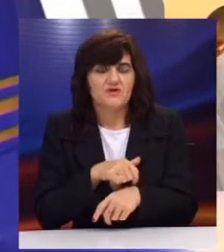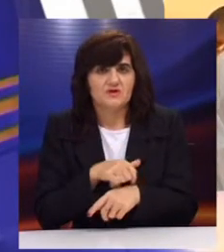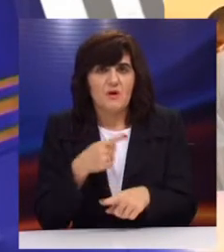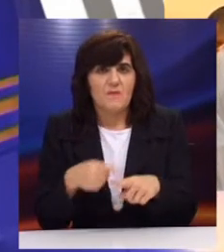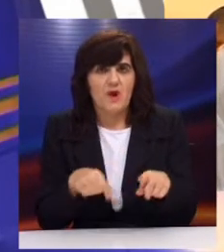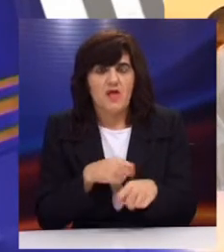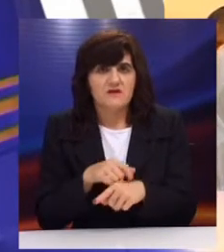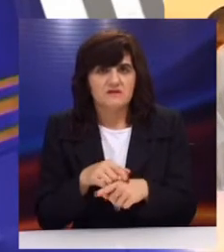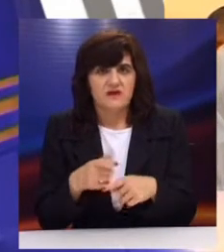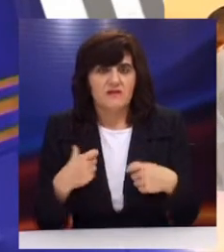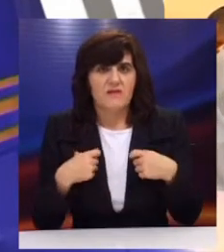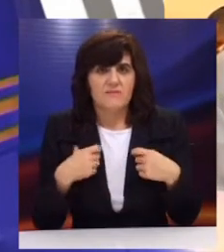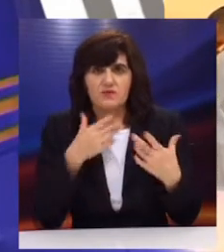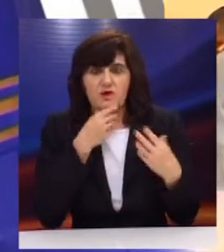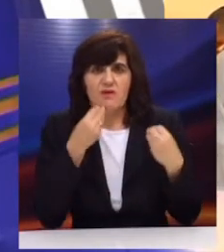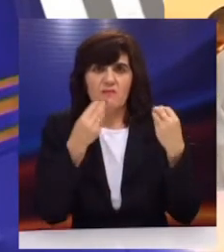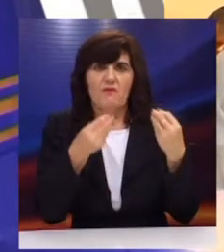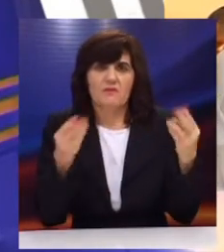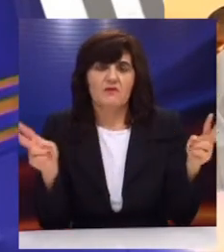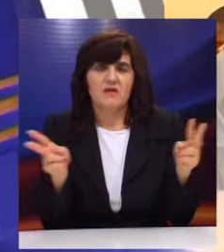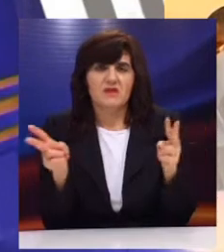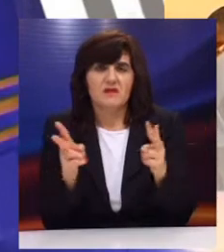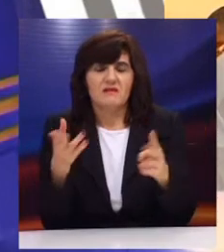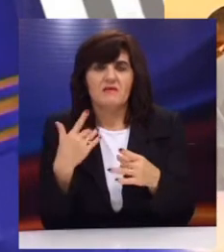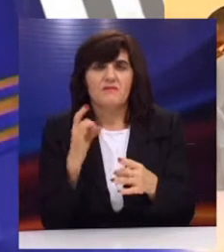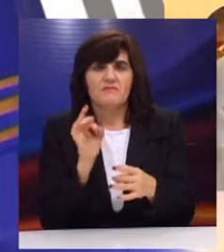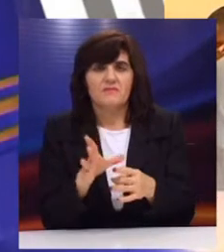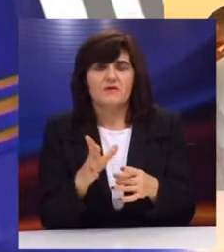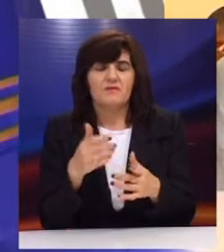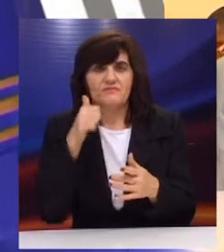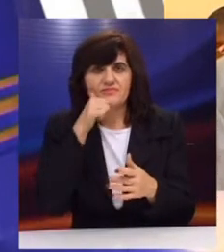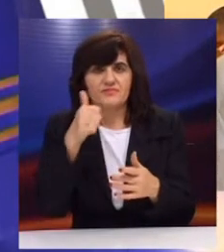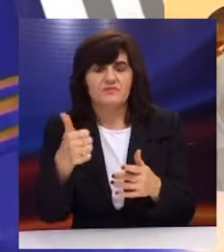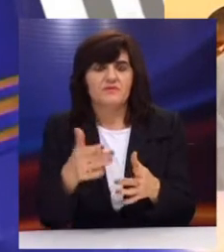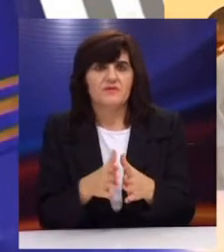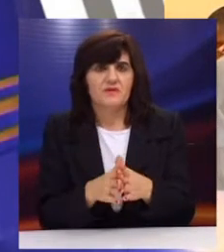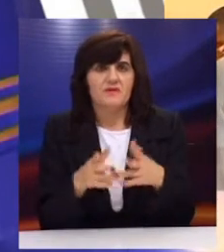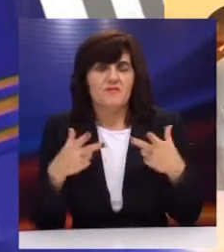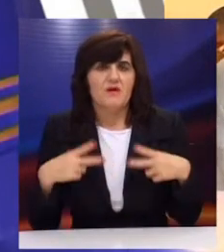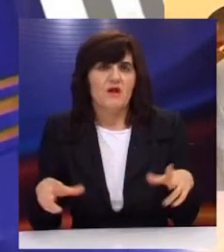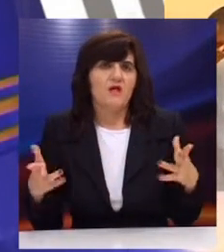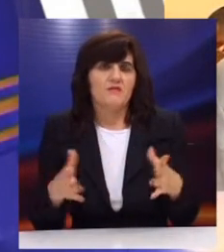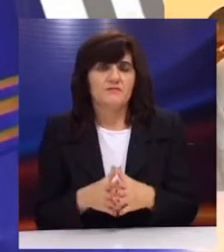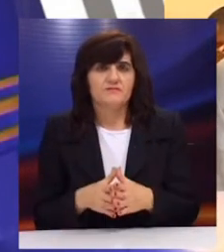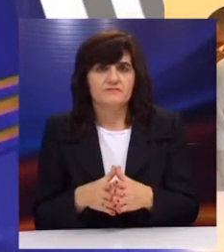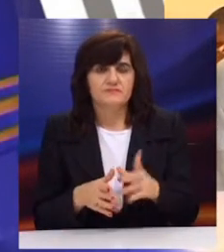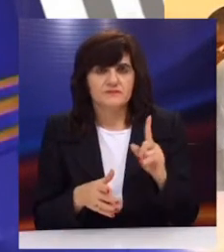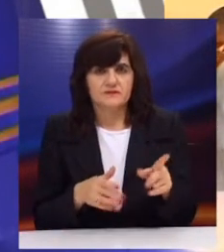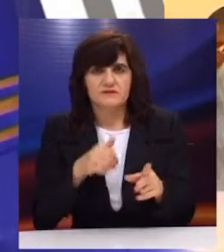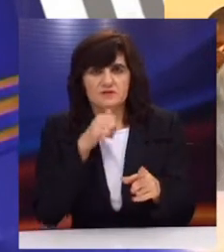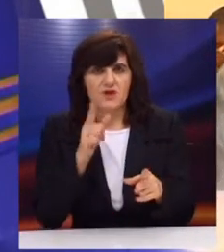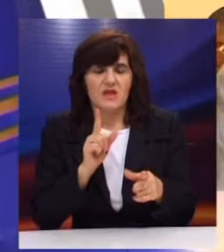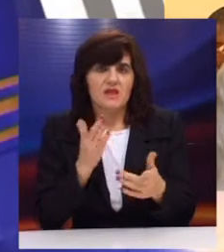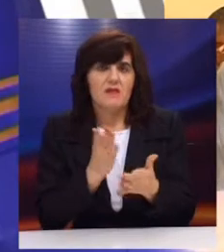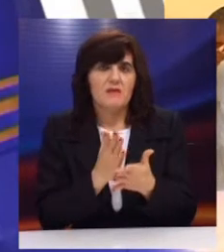pola sata. U suštini ne može lepo da se ispredaje, to je čisto eto, jedan dan da malo, da odmorimo u suštini, tako da